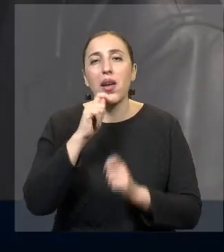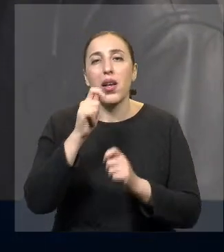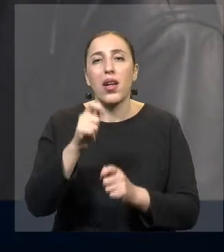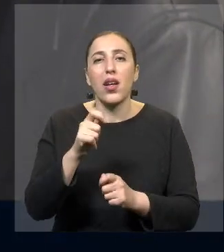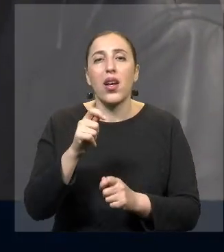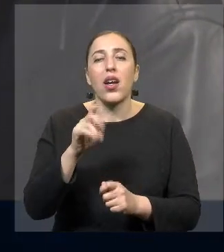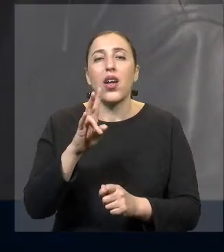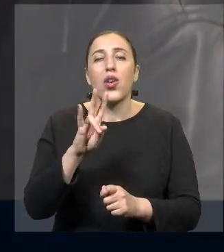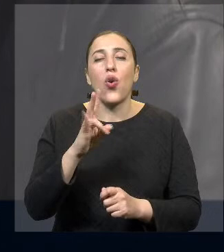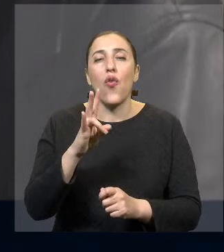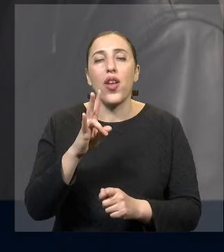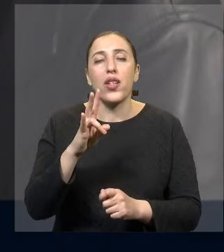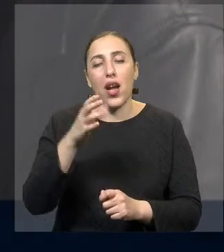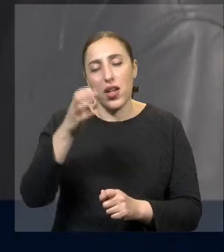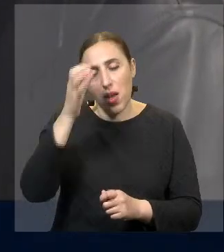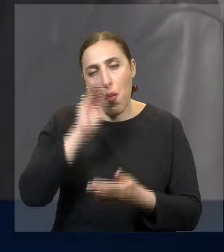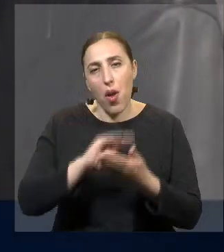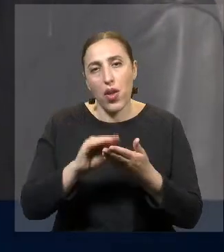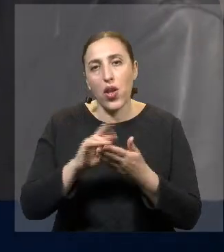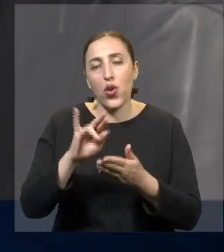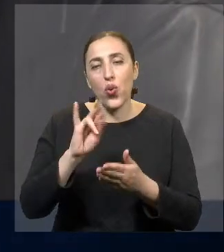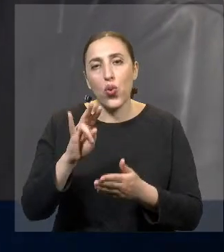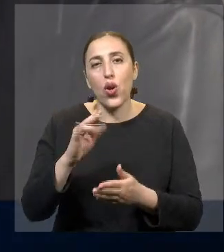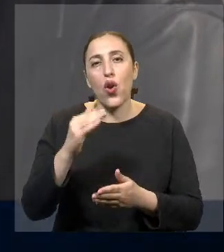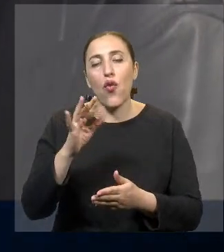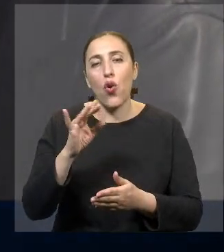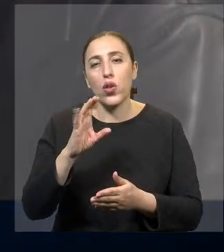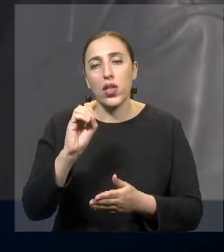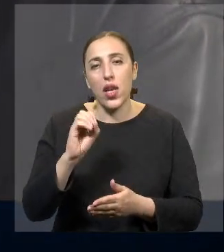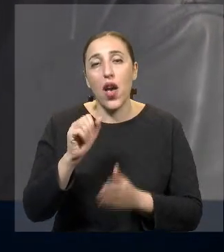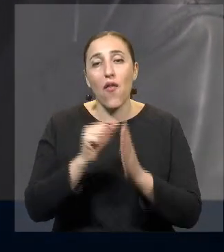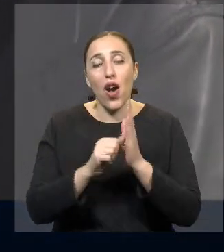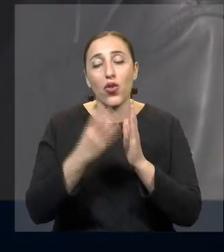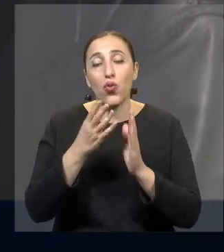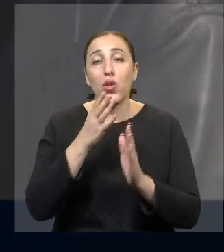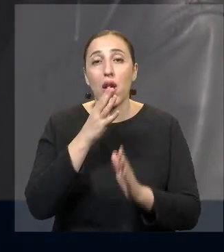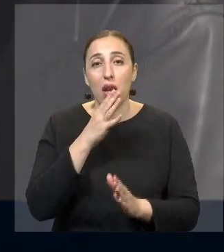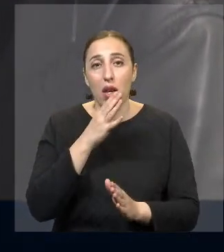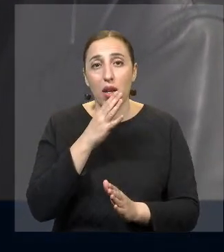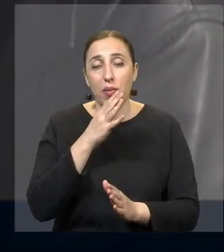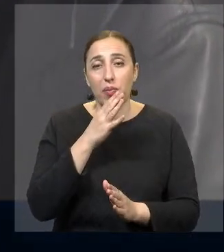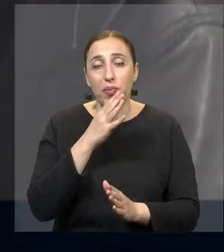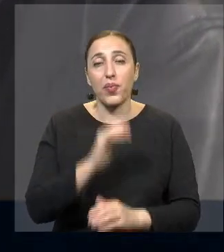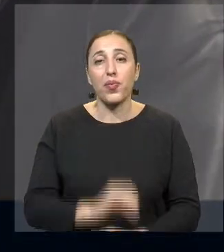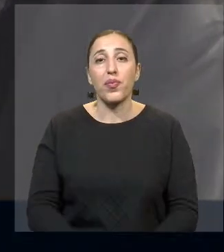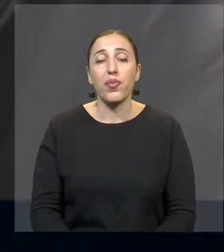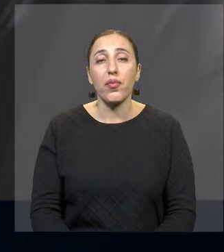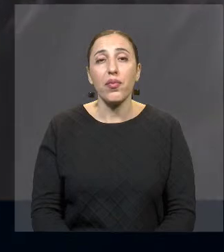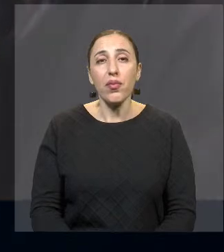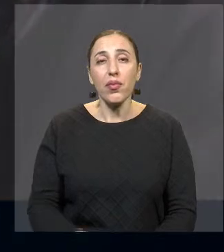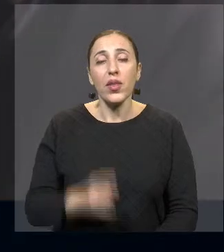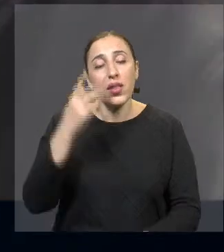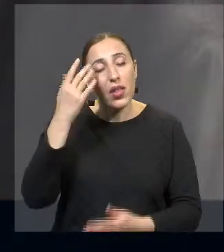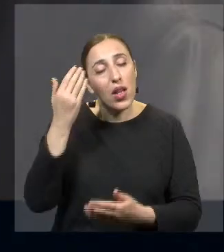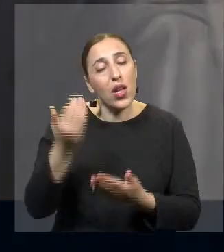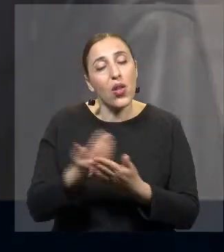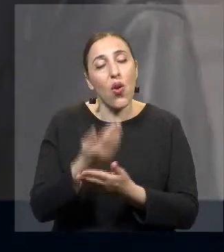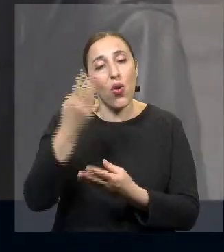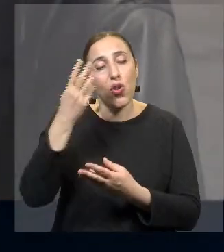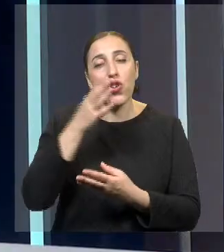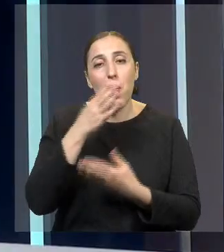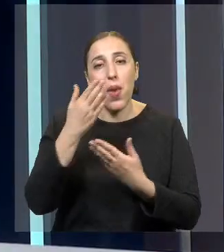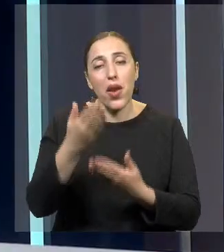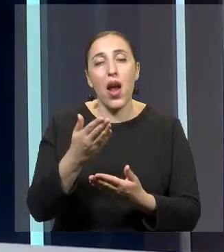բանաստեղց և դրամատուրկ յուն վոսեին, վոսեն 64 տարեկան է, համարվում է ժամանակակից նորվեկական